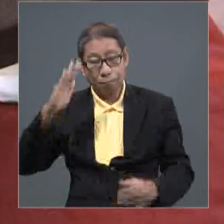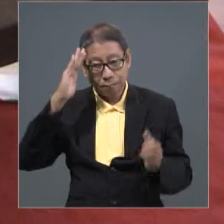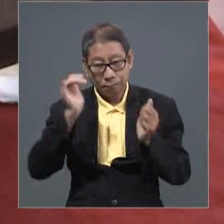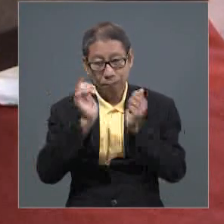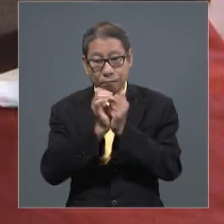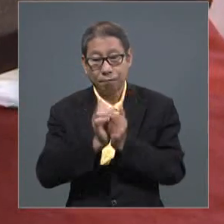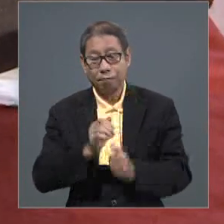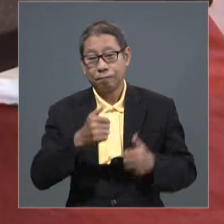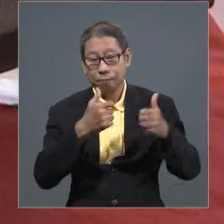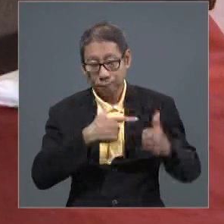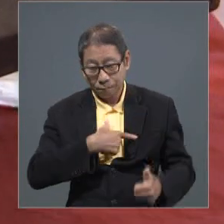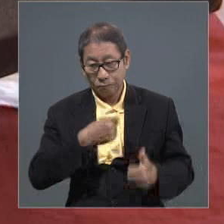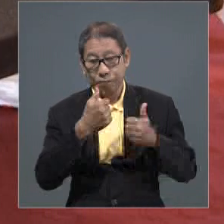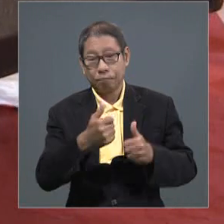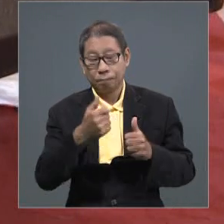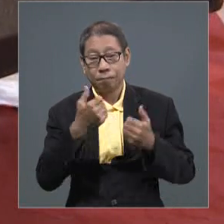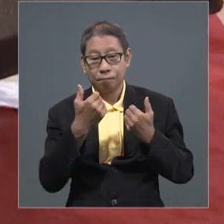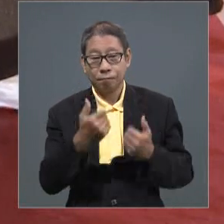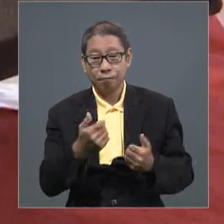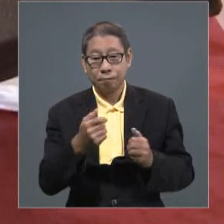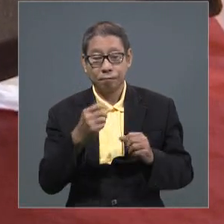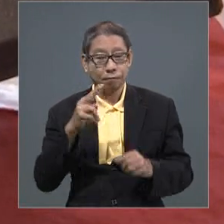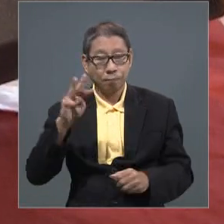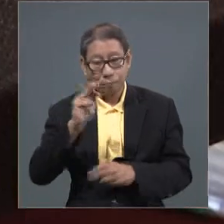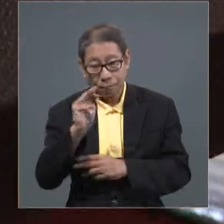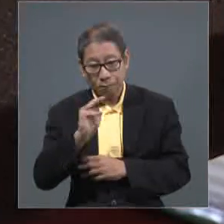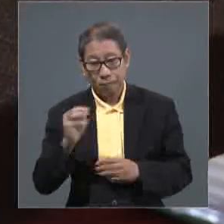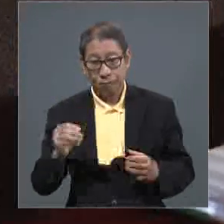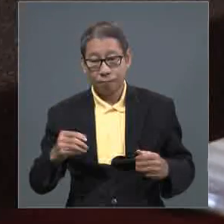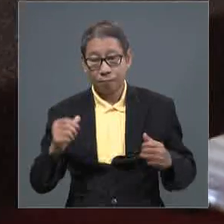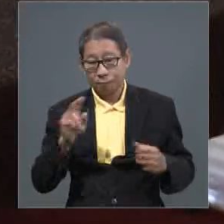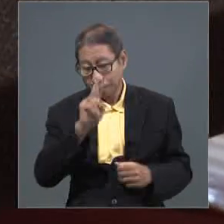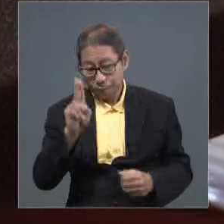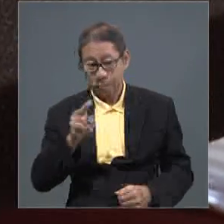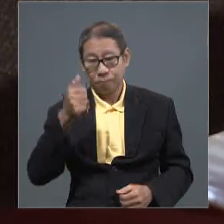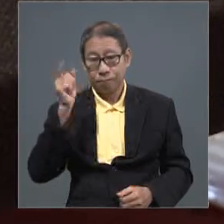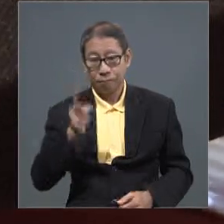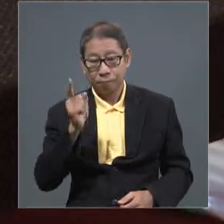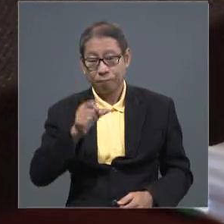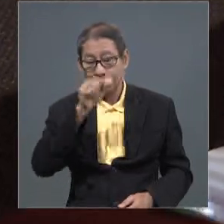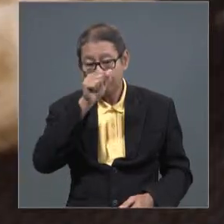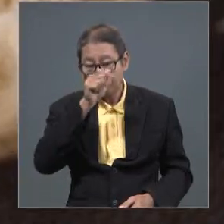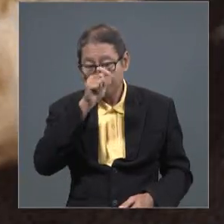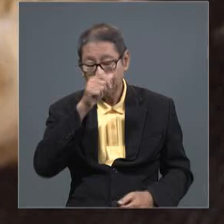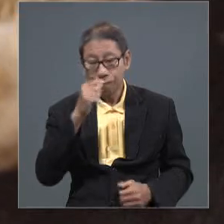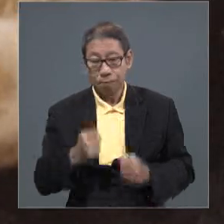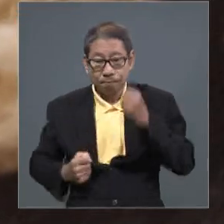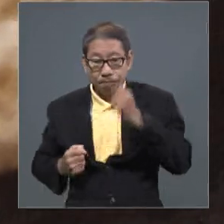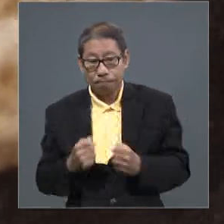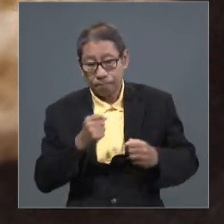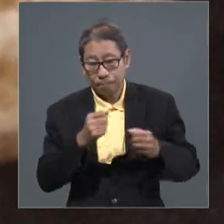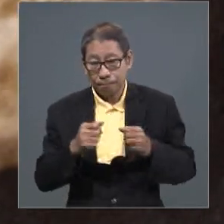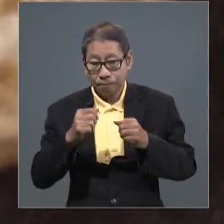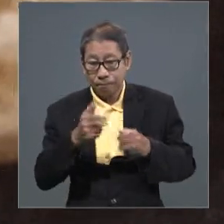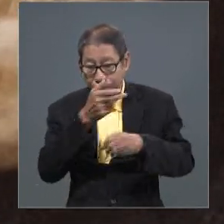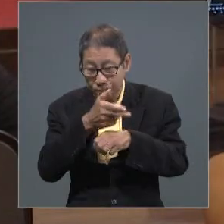ที่ชื่นชอบในยุทธวิธีคือนำไม้ไปใส่ไว้ในเกราะจริงอ่ะเพื่อใส่ทดสอบในเรื่องของการวิ่งการยิง